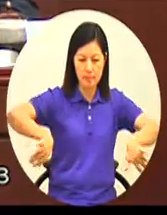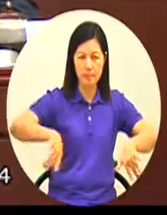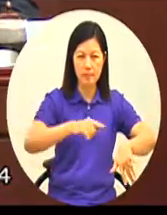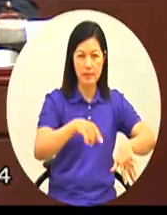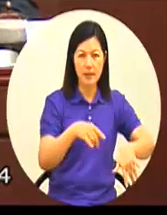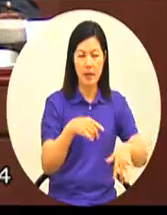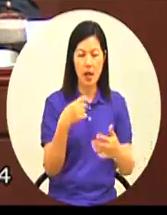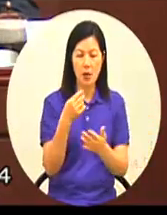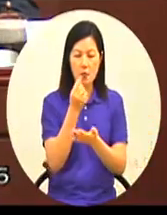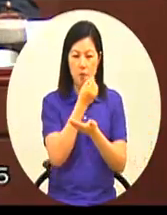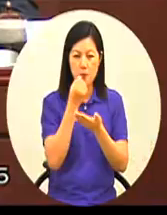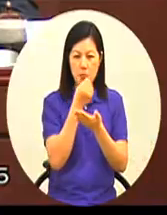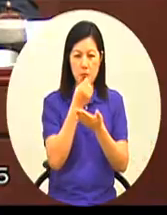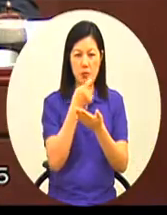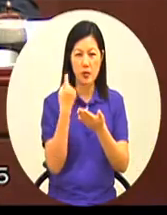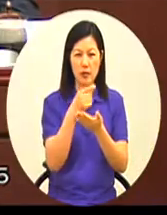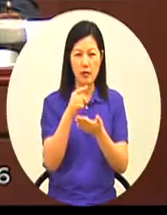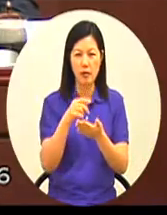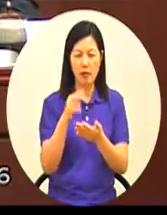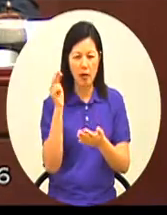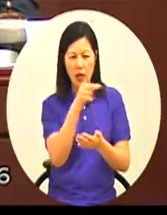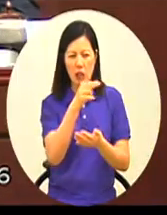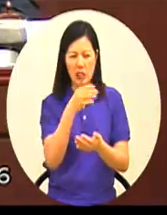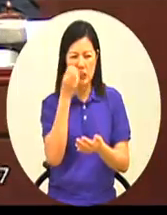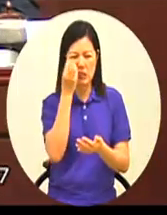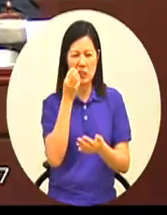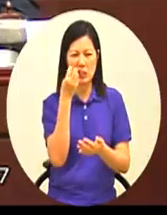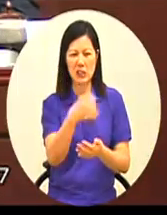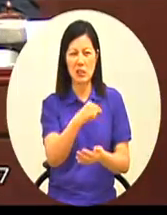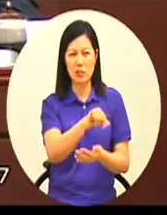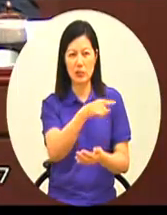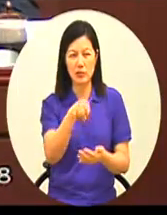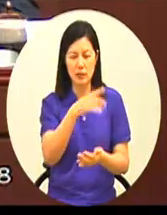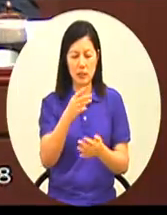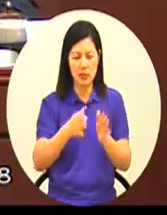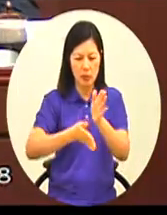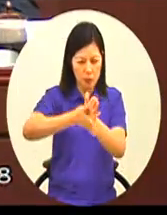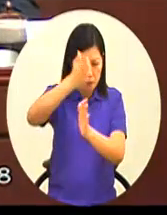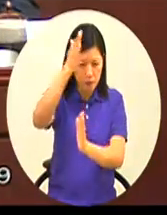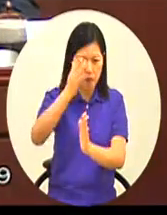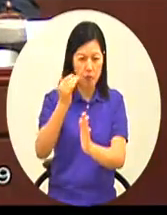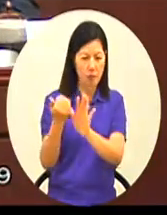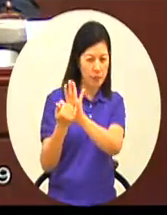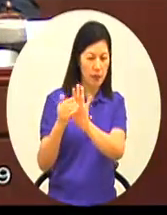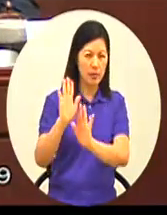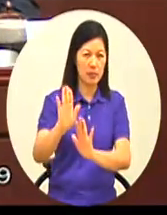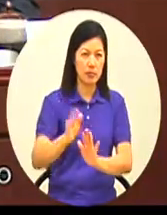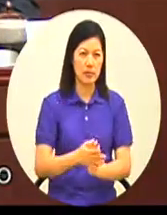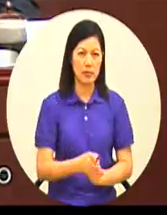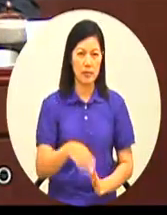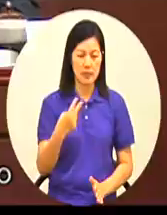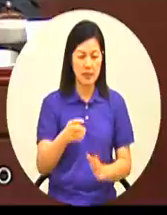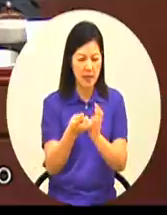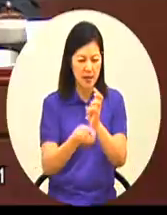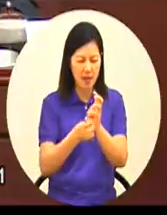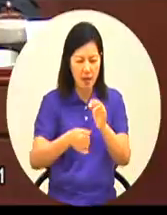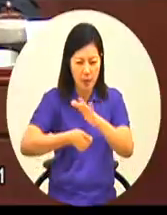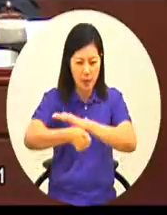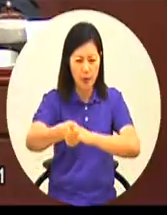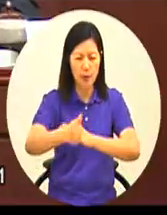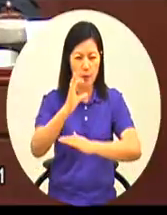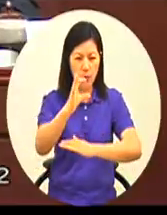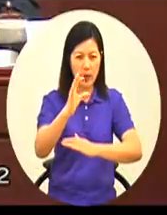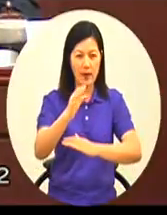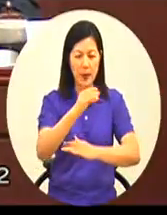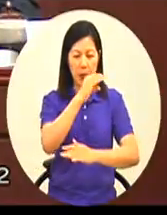红，可能对方会感觉到不愉快的部分，其实我们已经都用隔障都隔开，然后我们细到你一进到厕所里面你还有